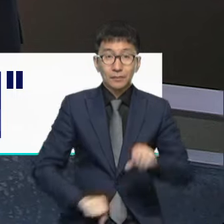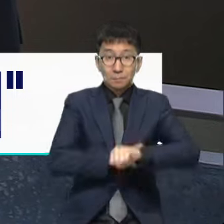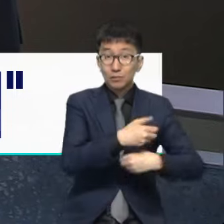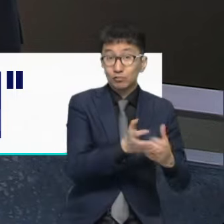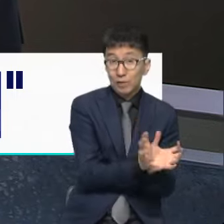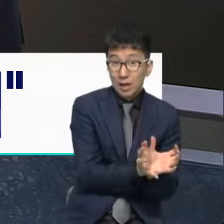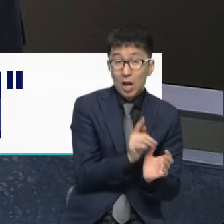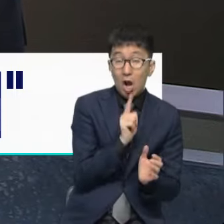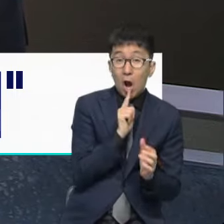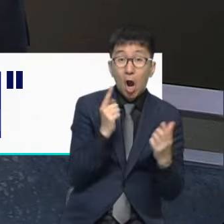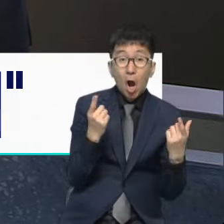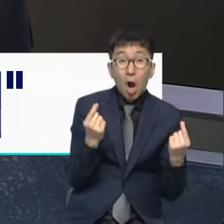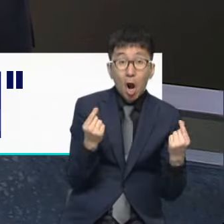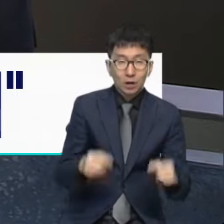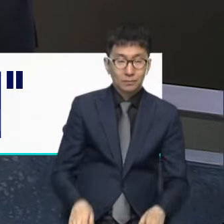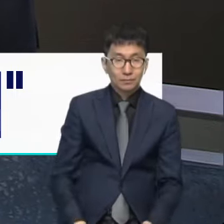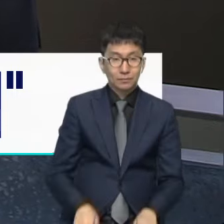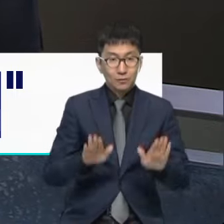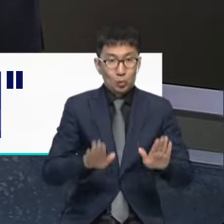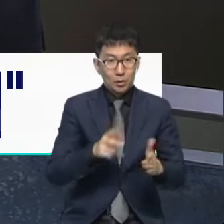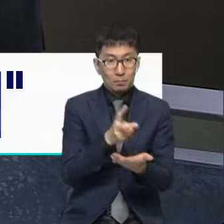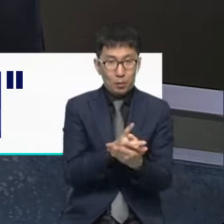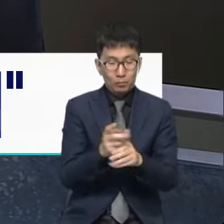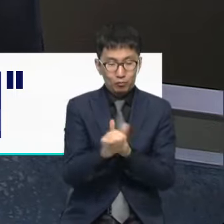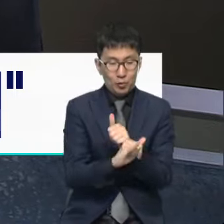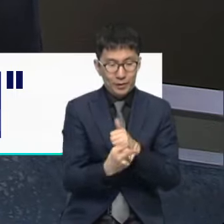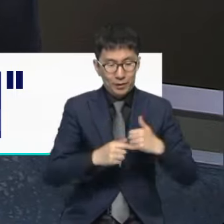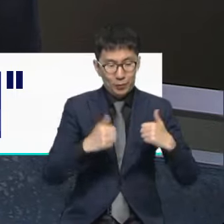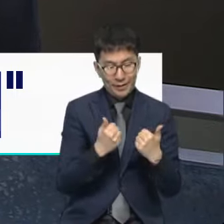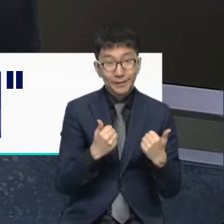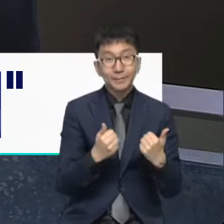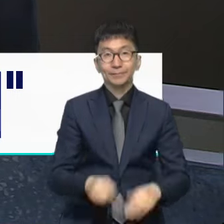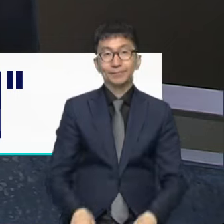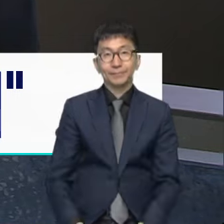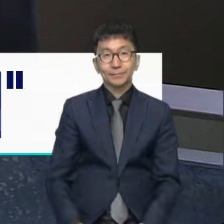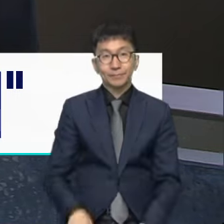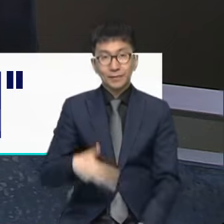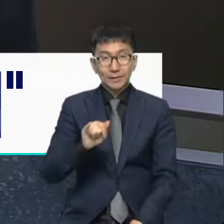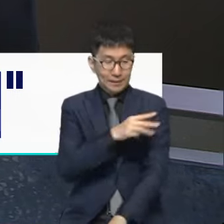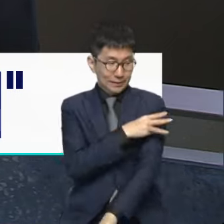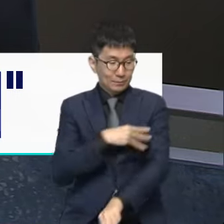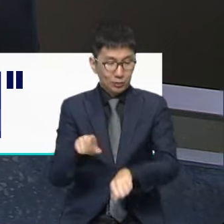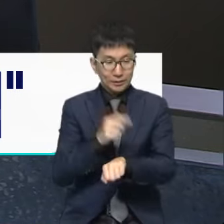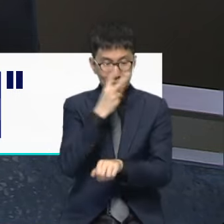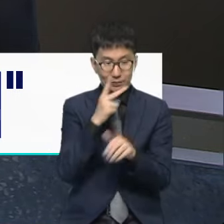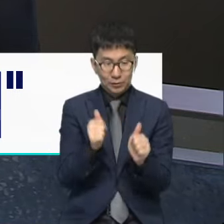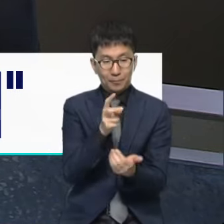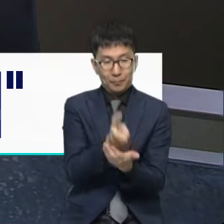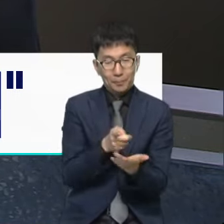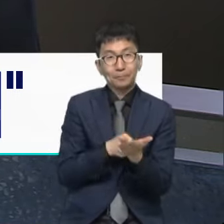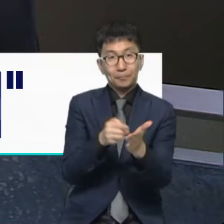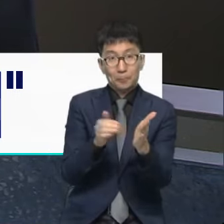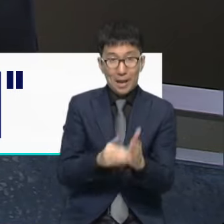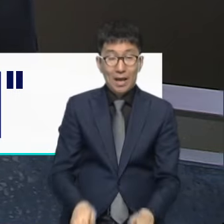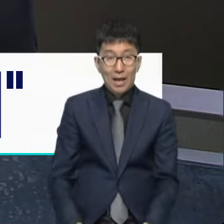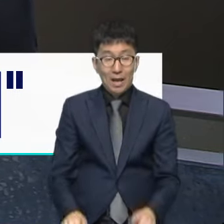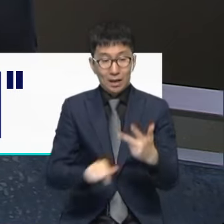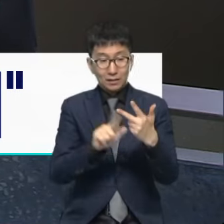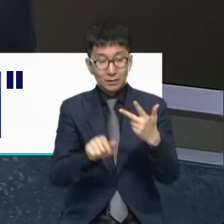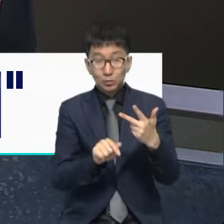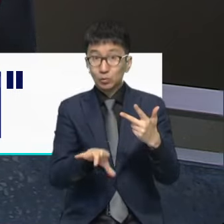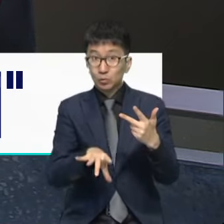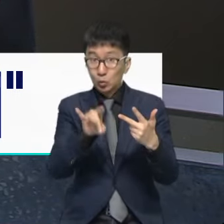민주당이 예고했던 대로 오늘 단독으로 법사위를 열고 최해병 특검법을 상정했습니다. 다음 달 초에 이